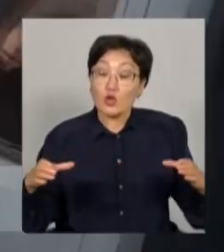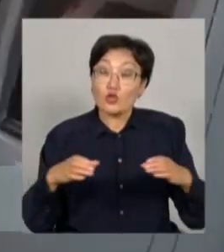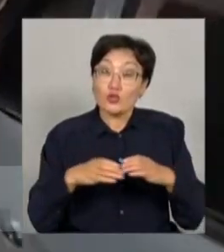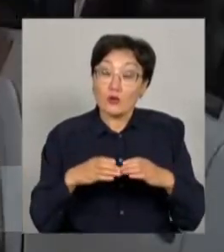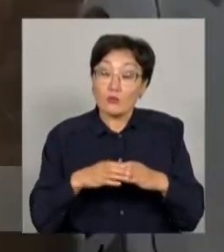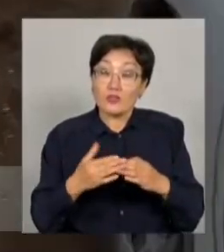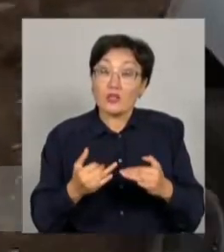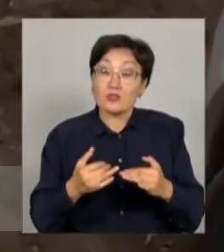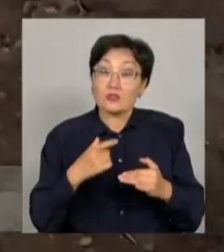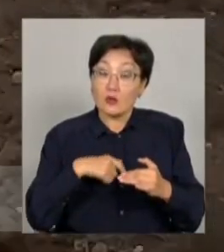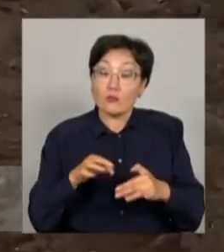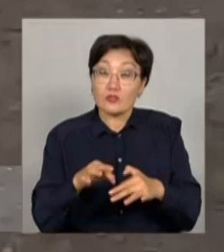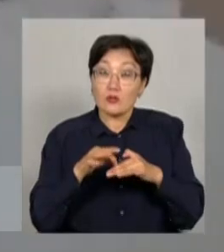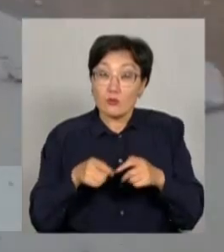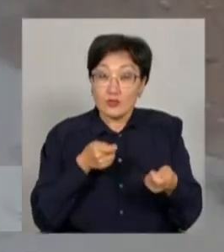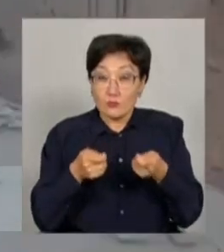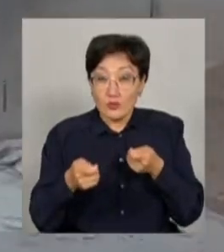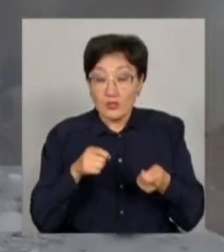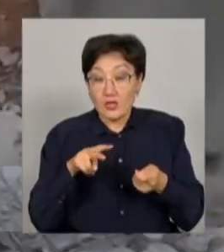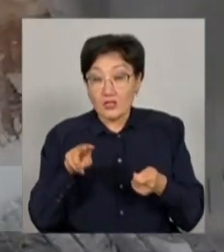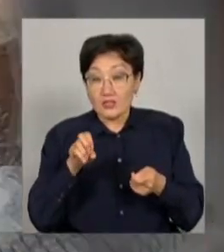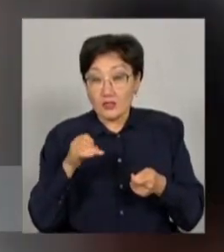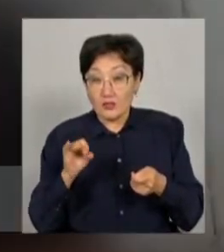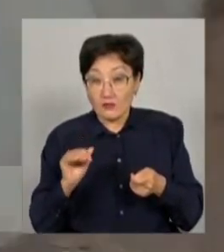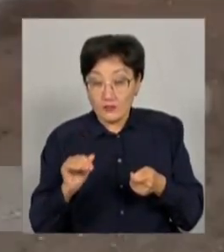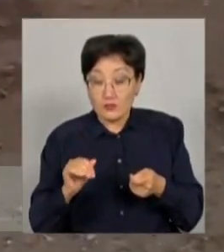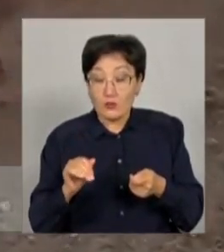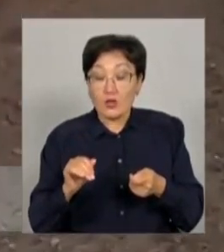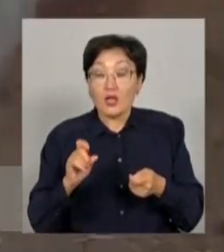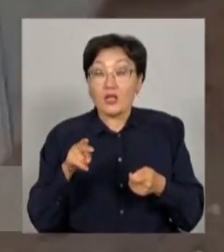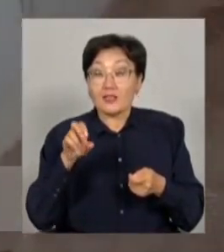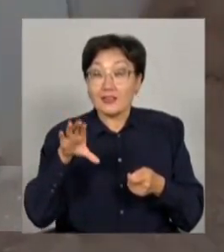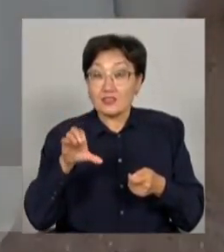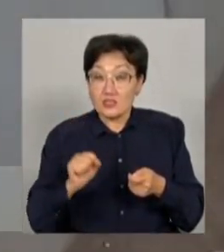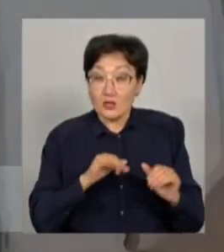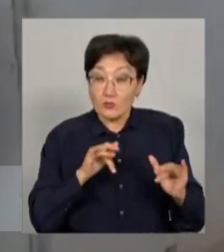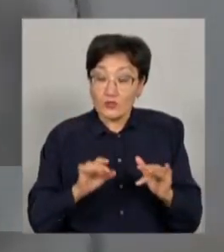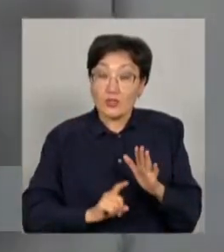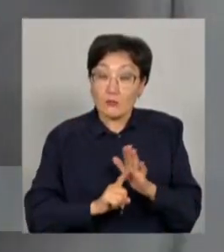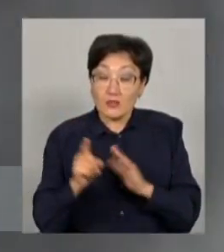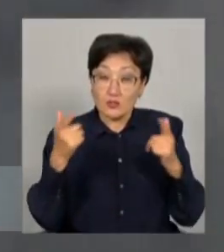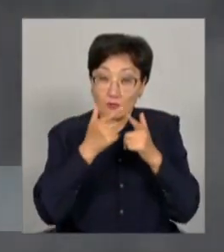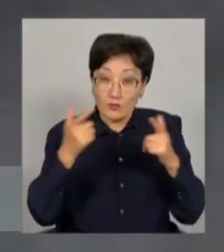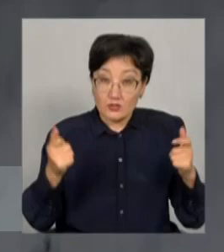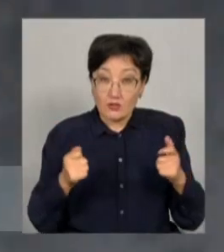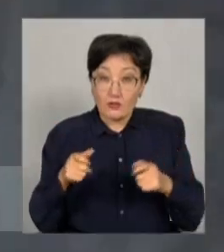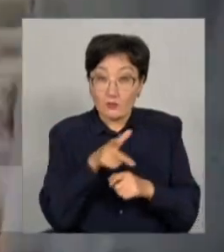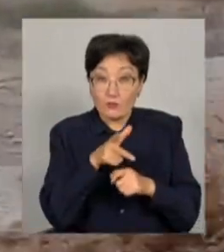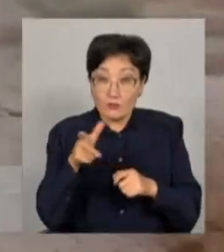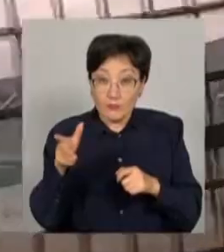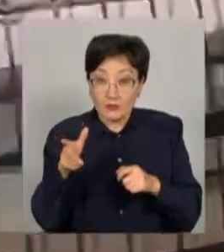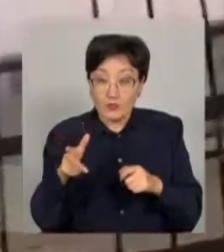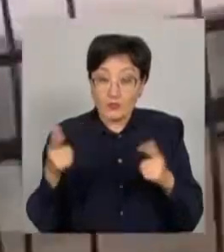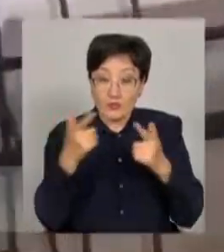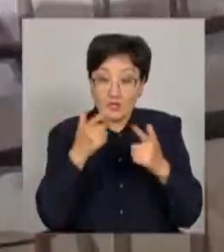алды. Олардың әскери қолбасшысы Мухаммед Әлдейв Бури Алякса операциясының басталғанын мәлім еткен бейне үндеу